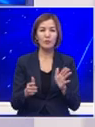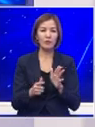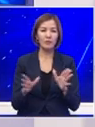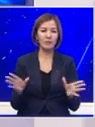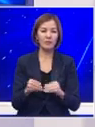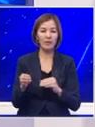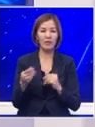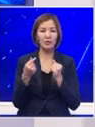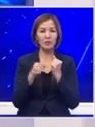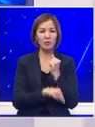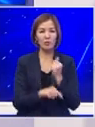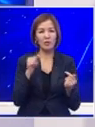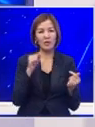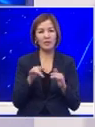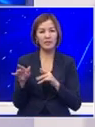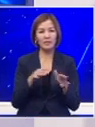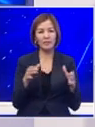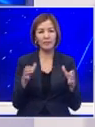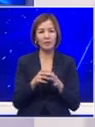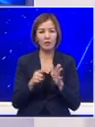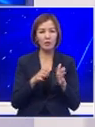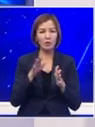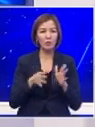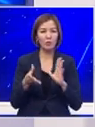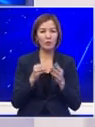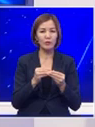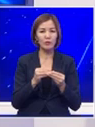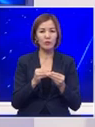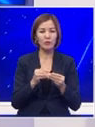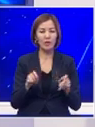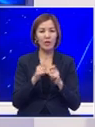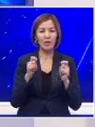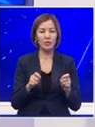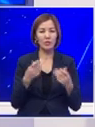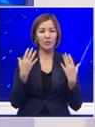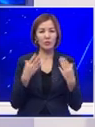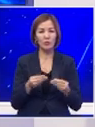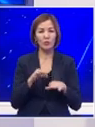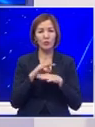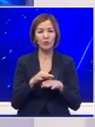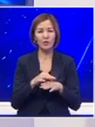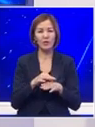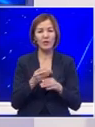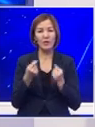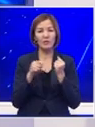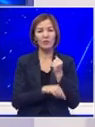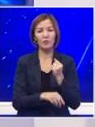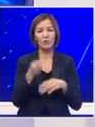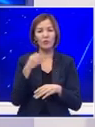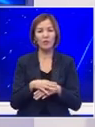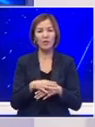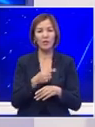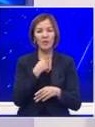Бүгін сыбайлас жемқорлыққа қарсы іс-қимыл агенттігінің Жетісу облысы бойынша департаментінде ашық іс күні өтті. Антикор орталығы алаңына